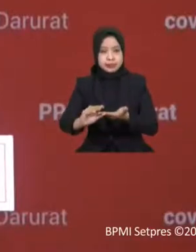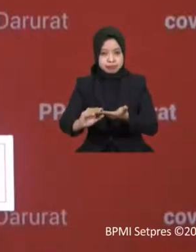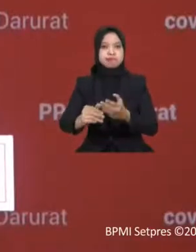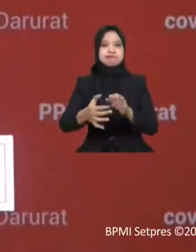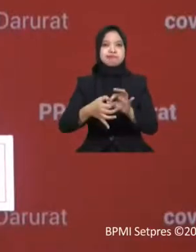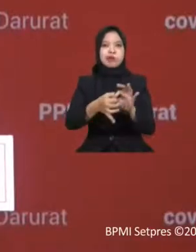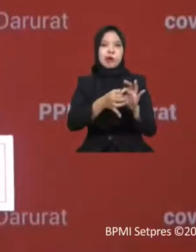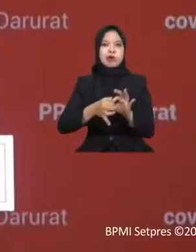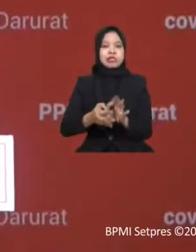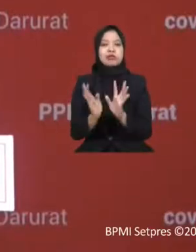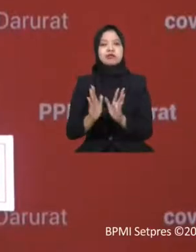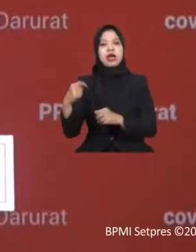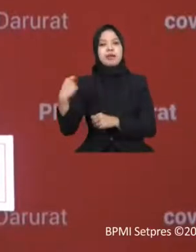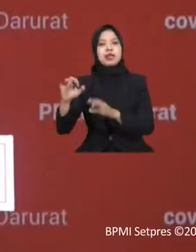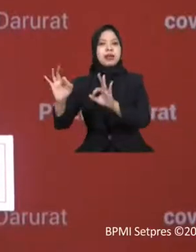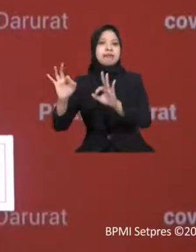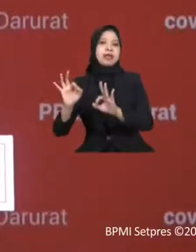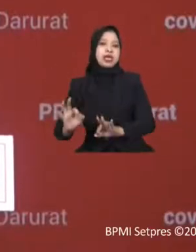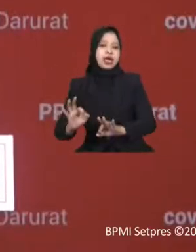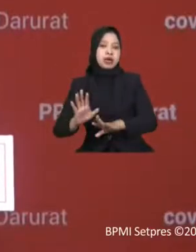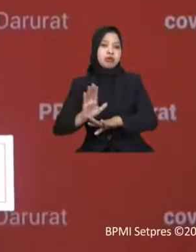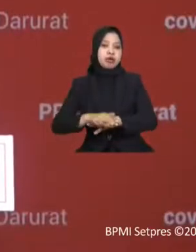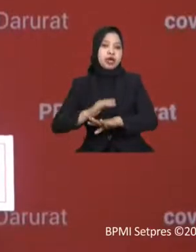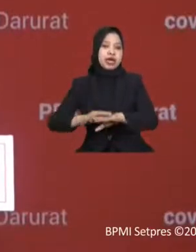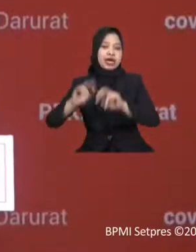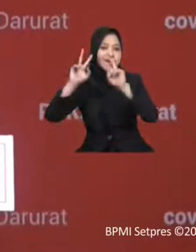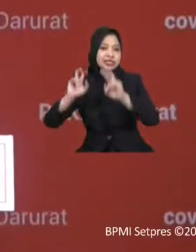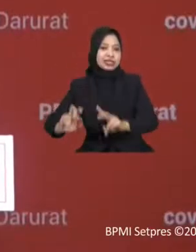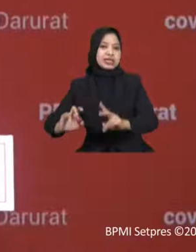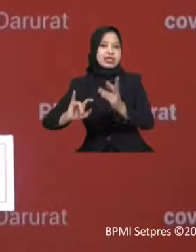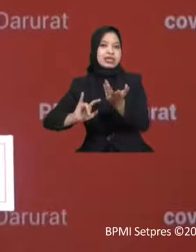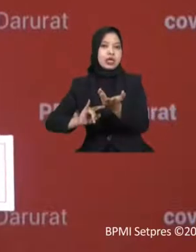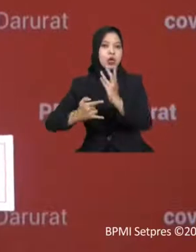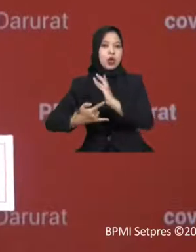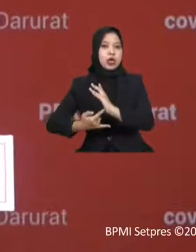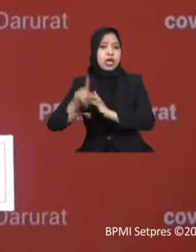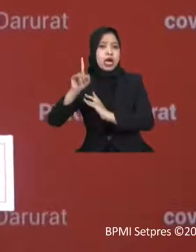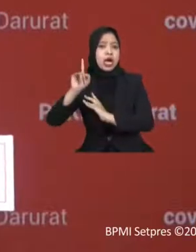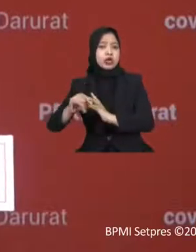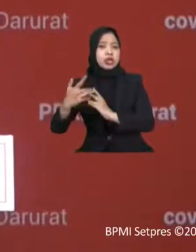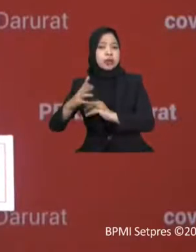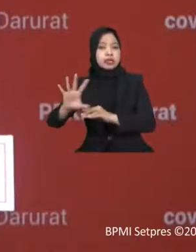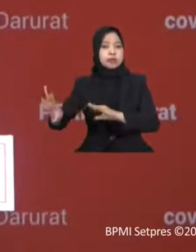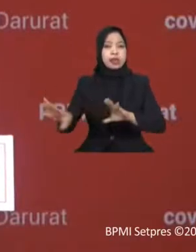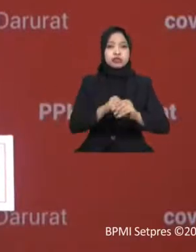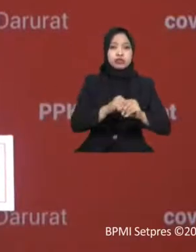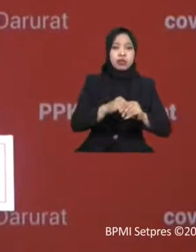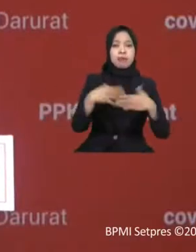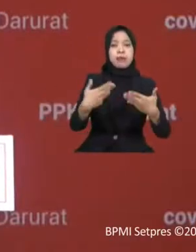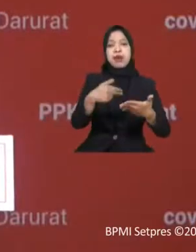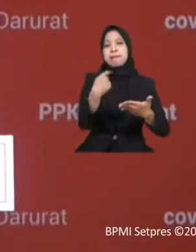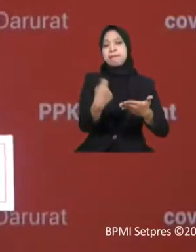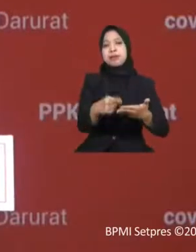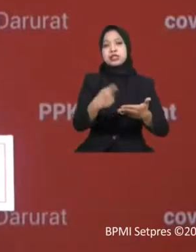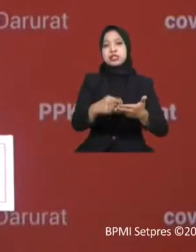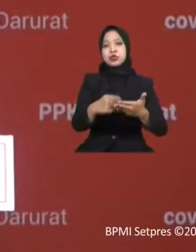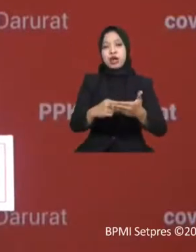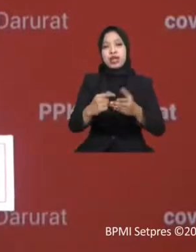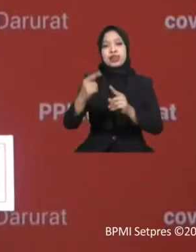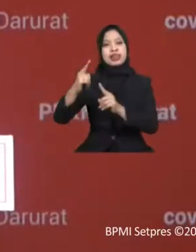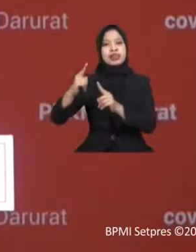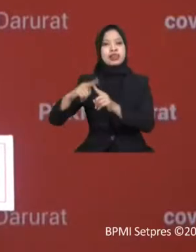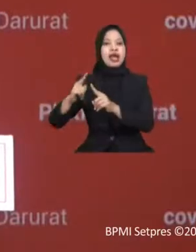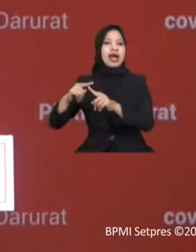dengan Menteri oleh kebudayaan dan ristek untuk pelibatan mahasiswa tingkat